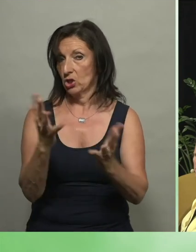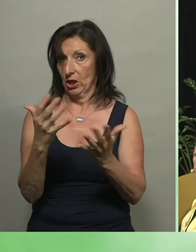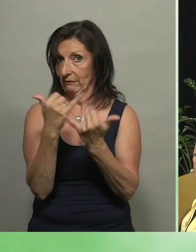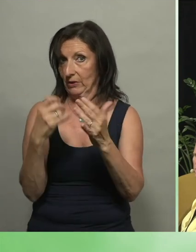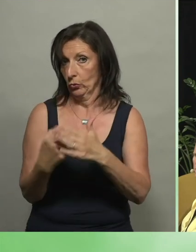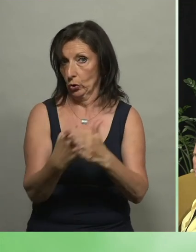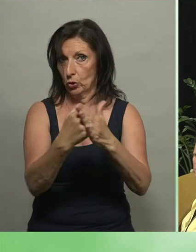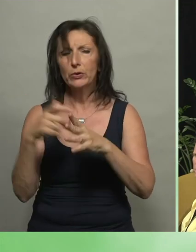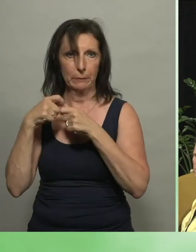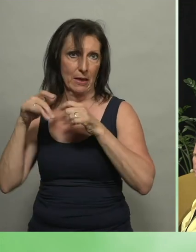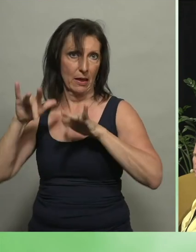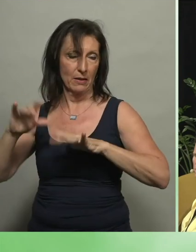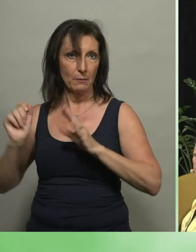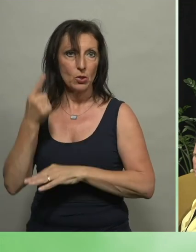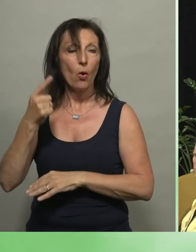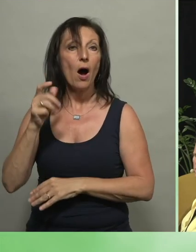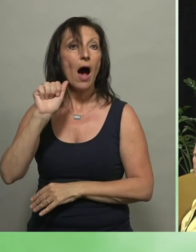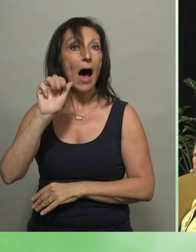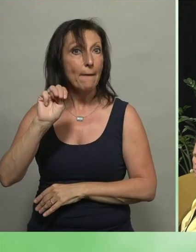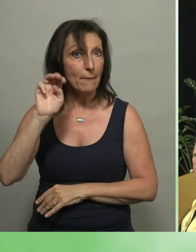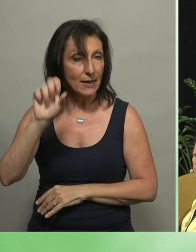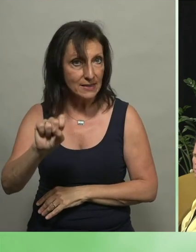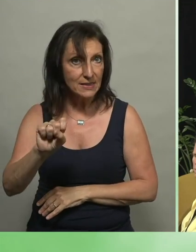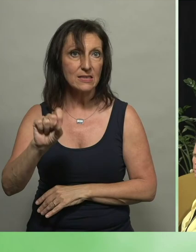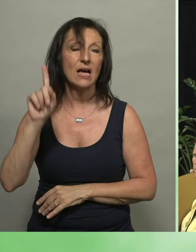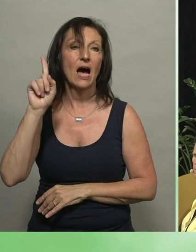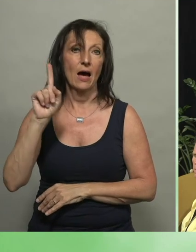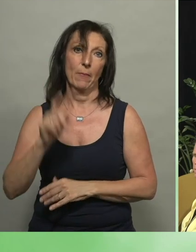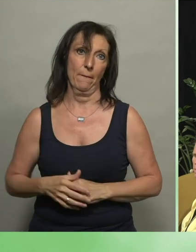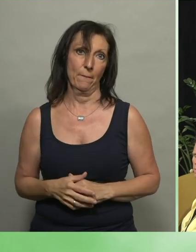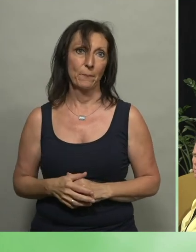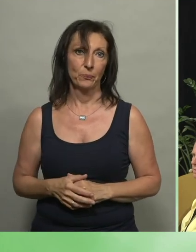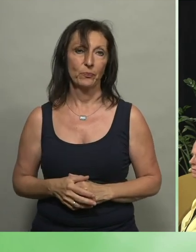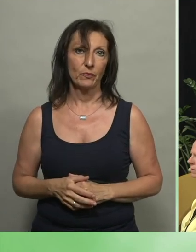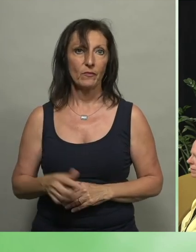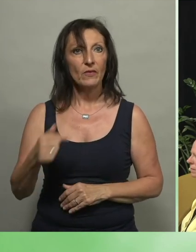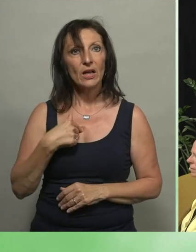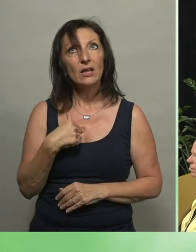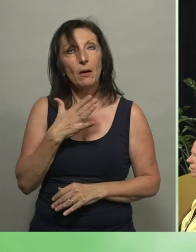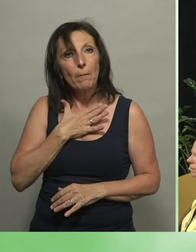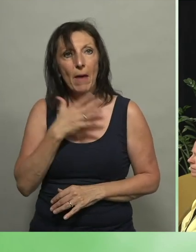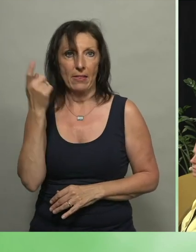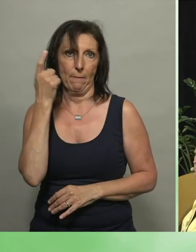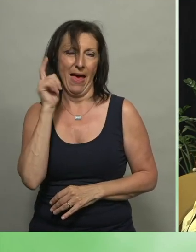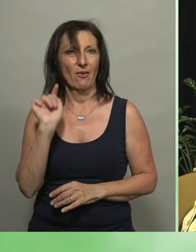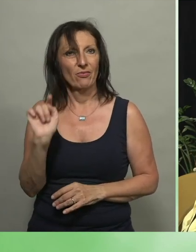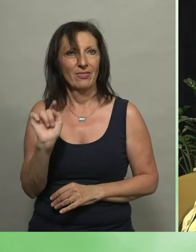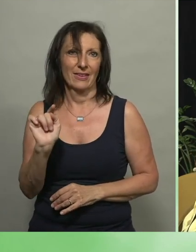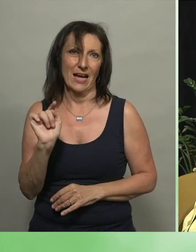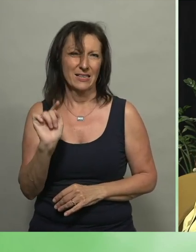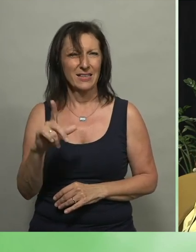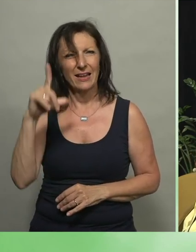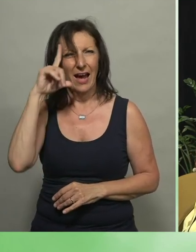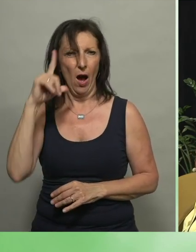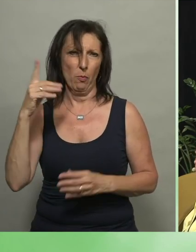allem durch das AMS, aber ich halte das auch für den zentralen Schlüssel für